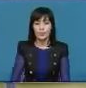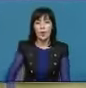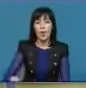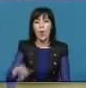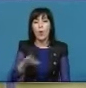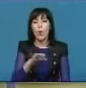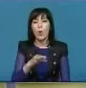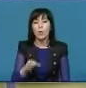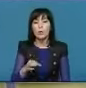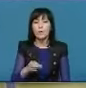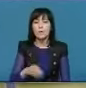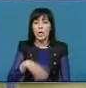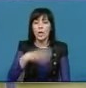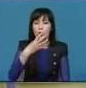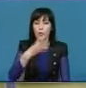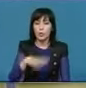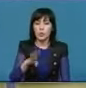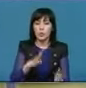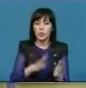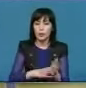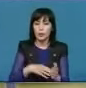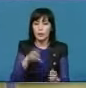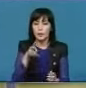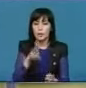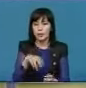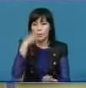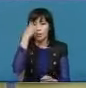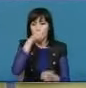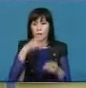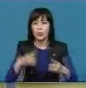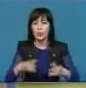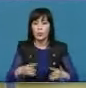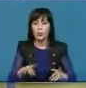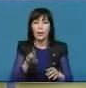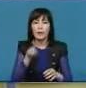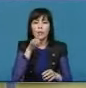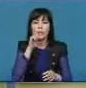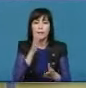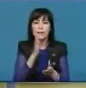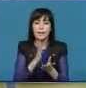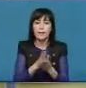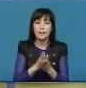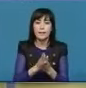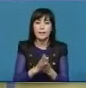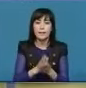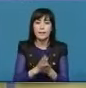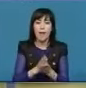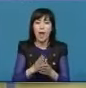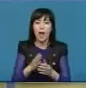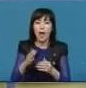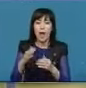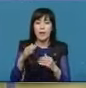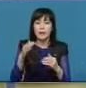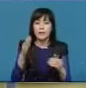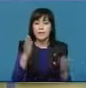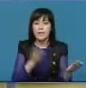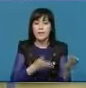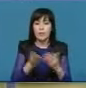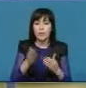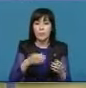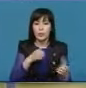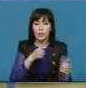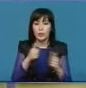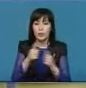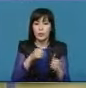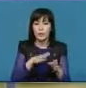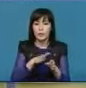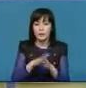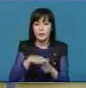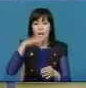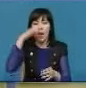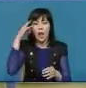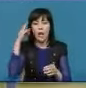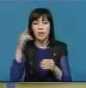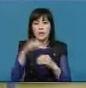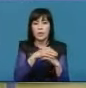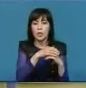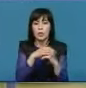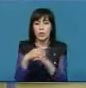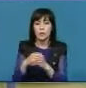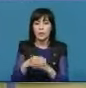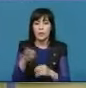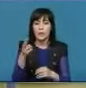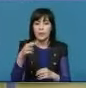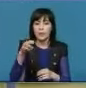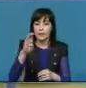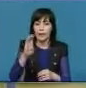Облысымызда 1999-2000 жылы туылған жасөспірімдердің арасында самбодан турнир ұйымдастырылды. Қазақ күресінің королі атанған